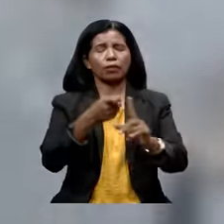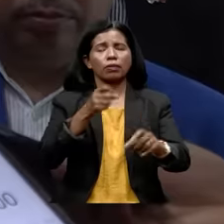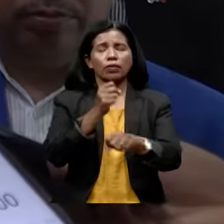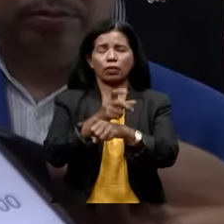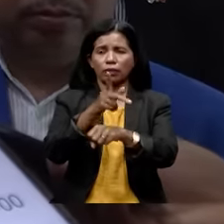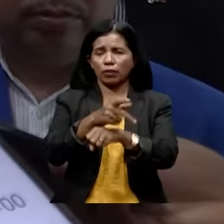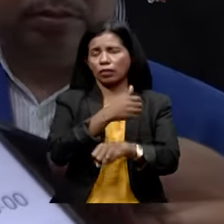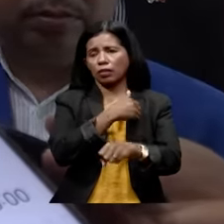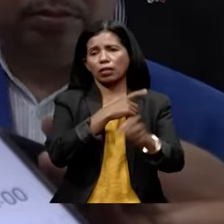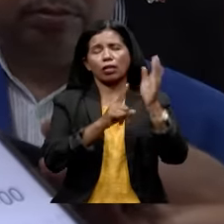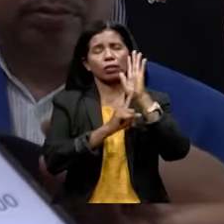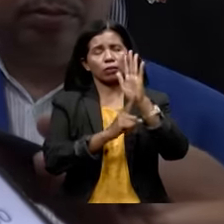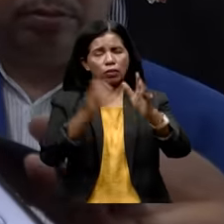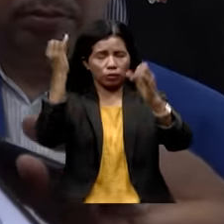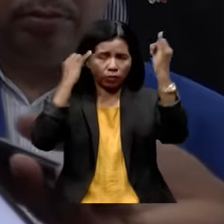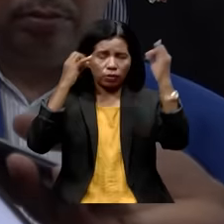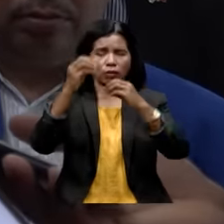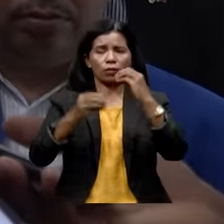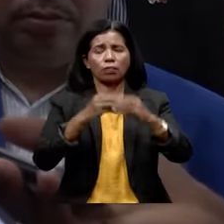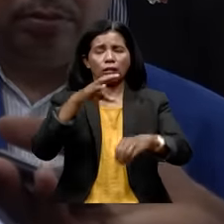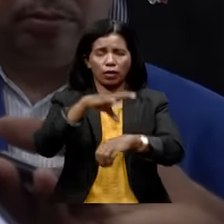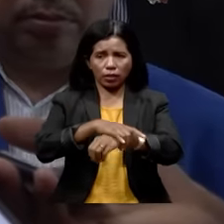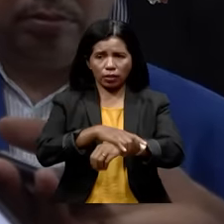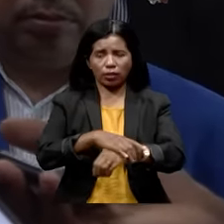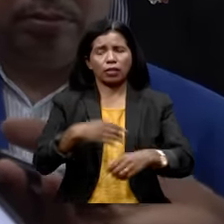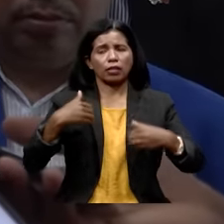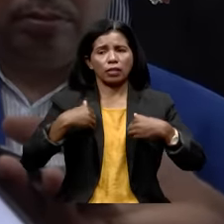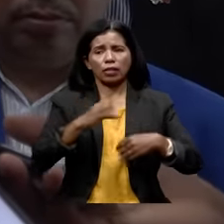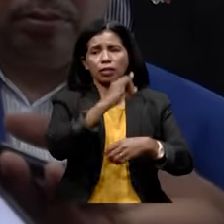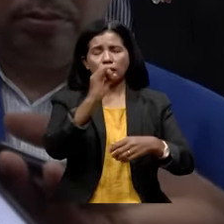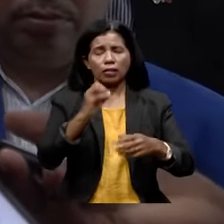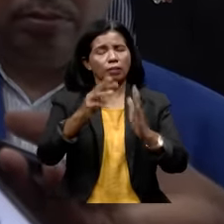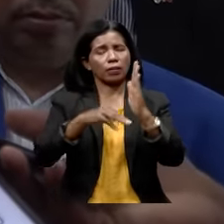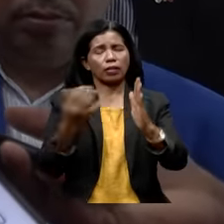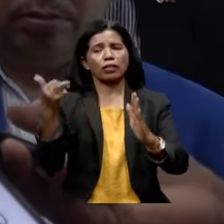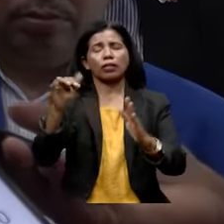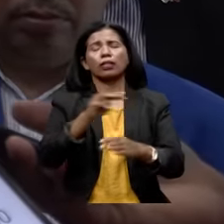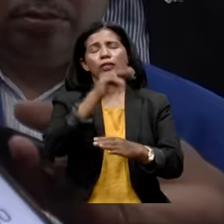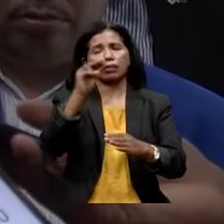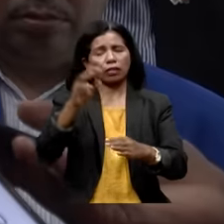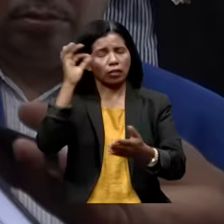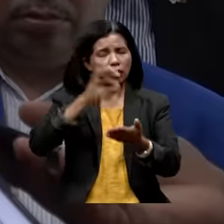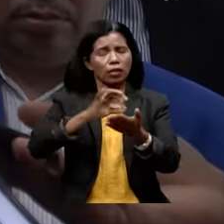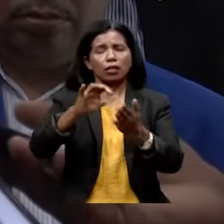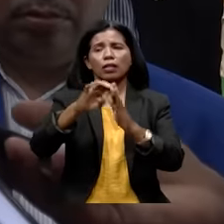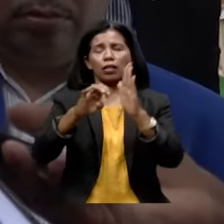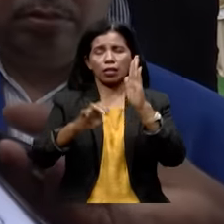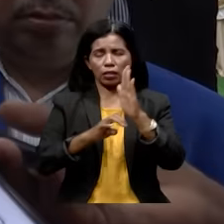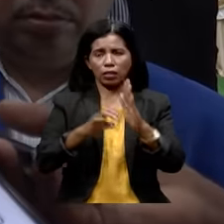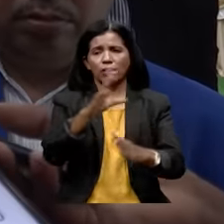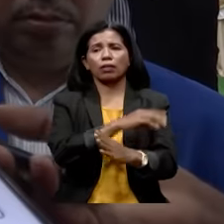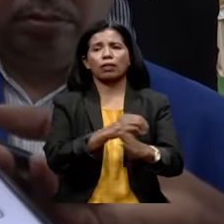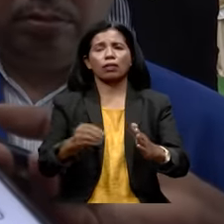sedau kanunsia informasang rumah kona ba captura saung ne, maibe ia intervista ho media sira, segunda ne, Sekretario Estado Formasang Profesional